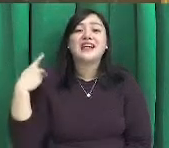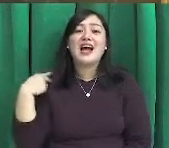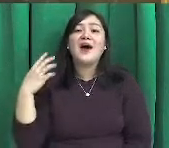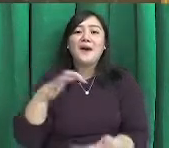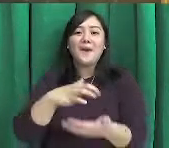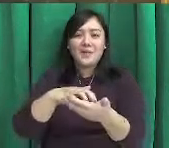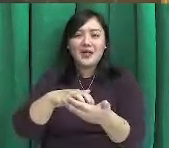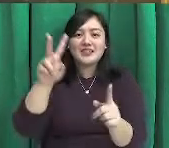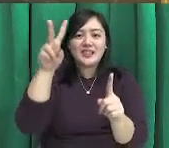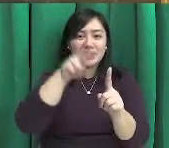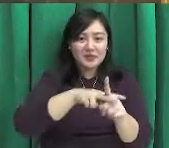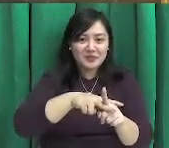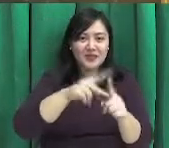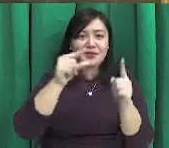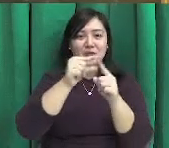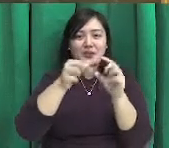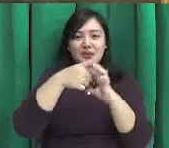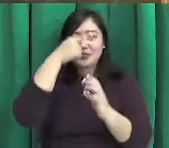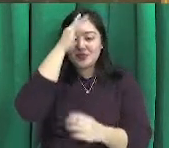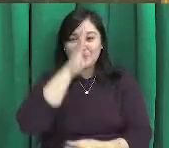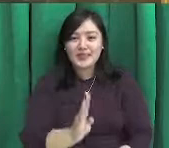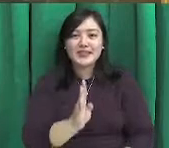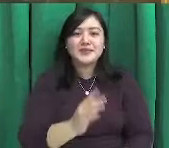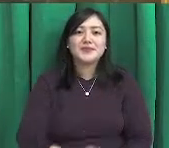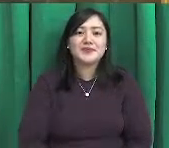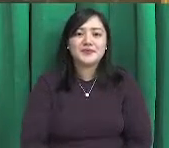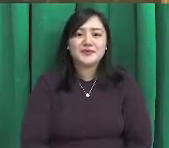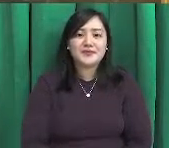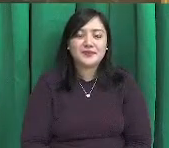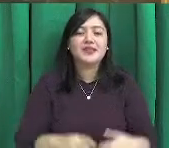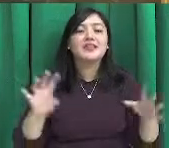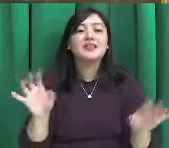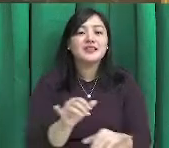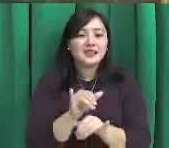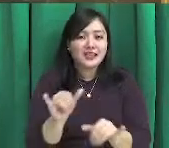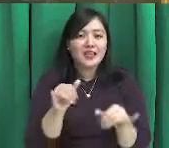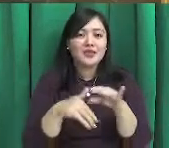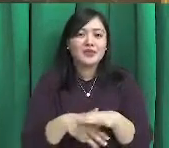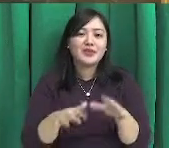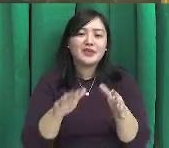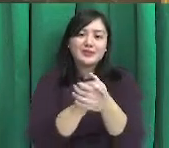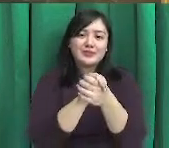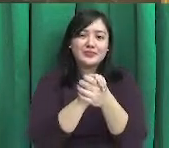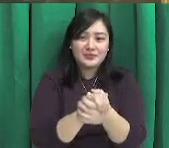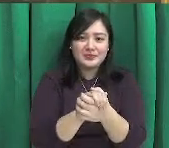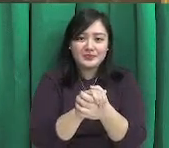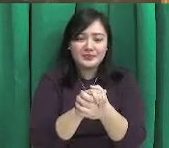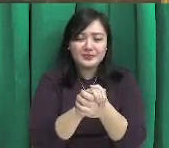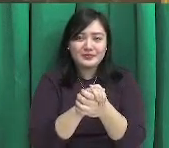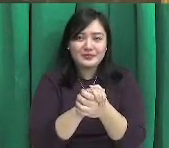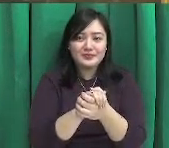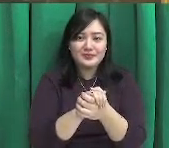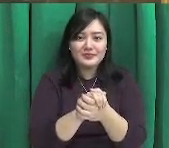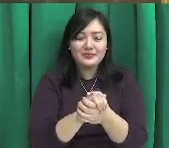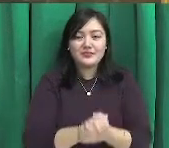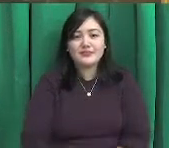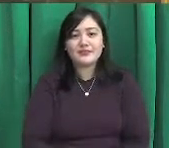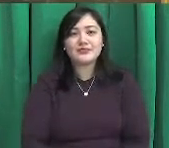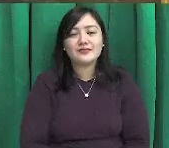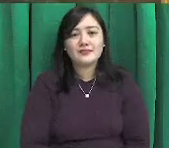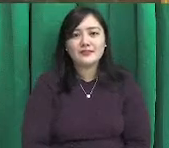application ang salita ng Diyos. Yeah. Mga kapatid, ganun din po yan sa pag-aasawa. You see, now titignan po